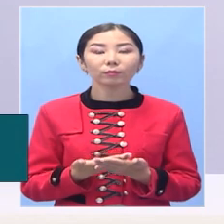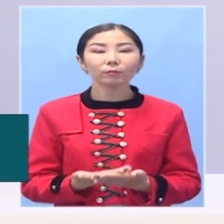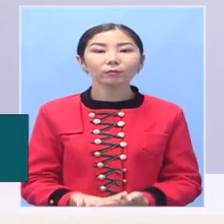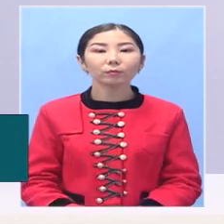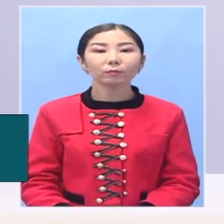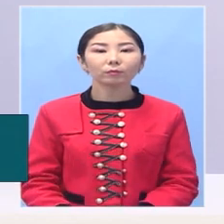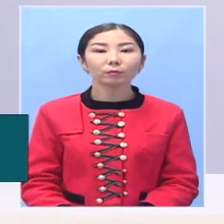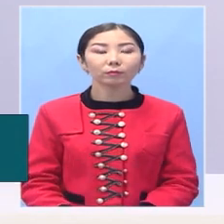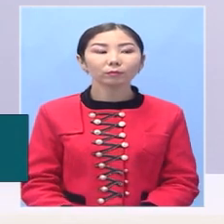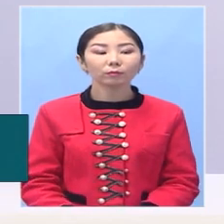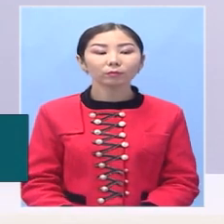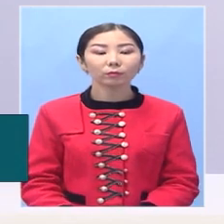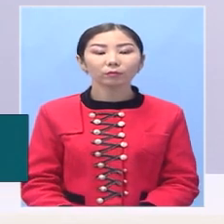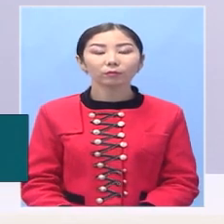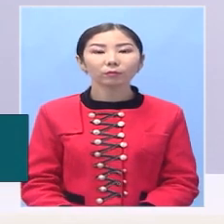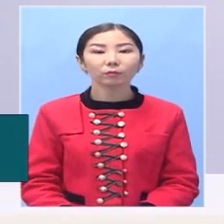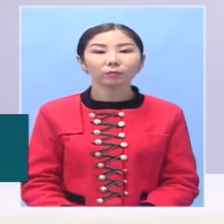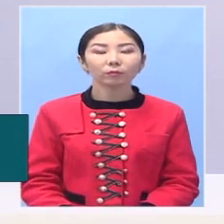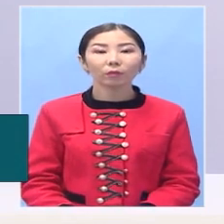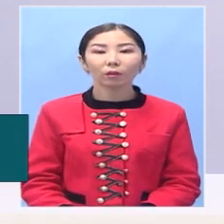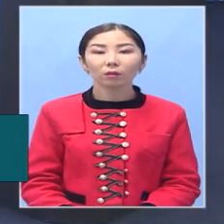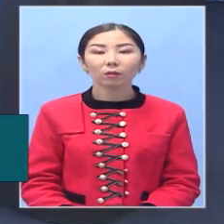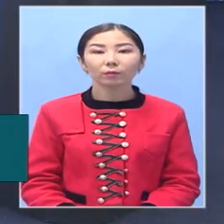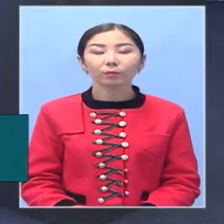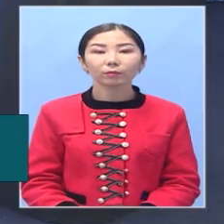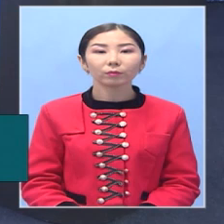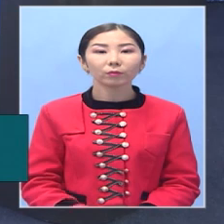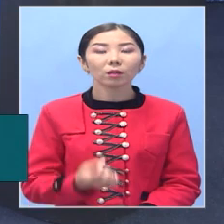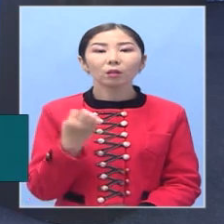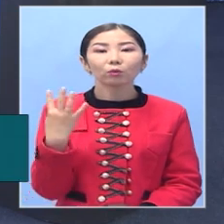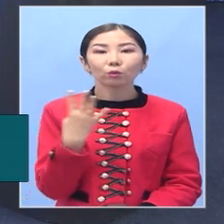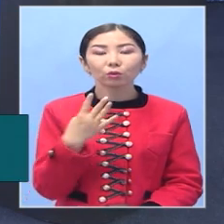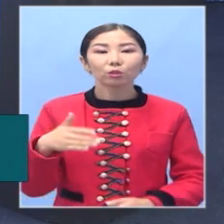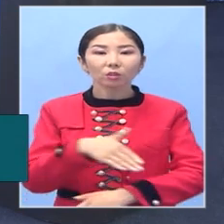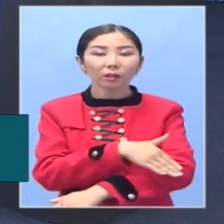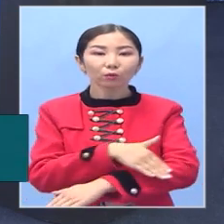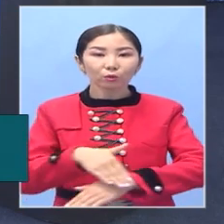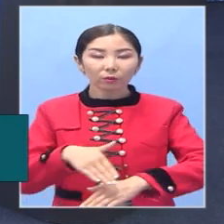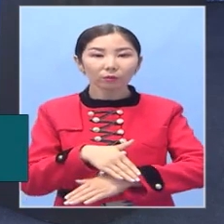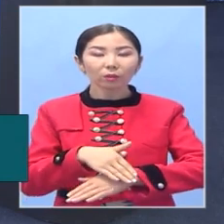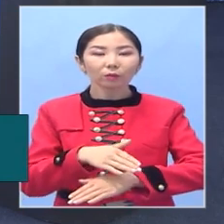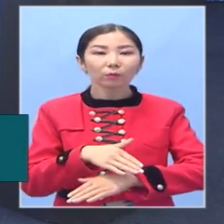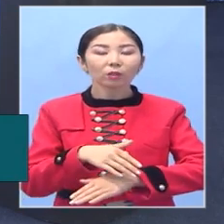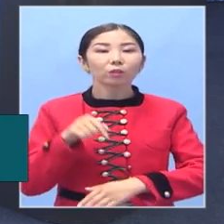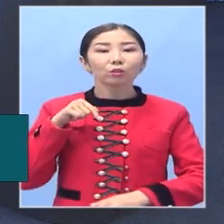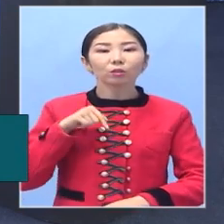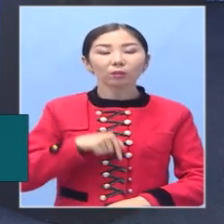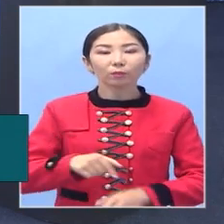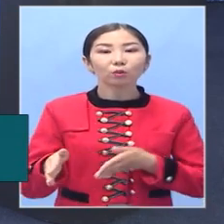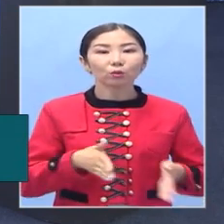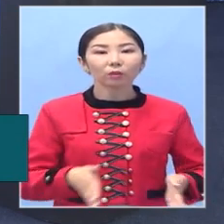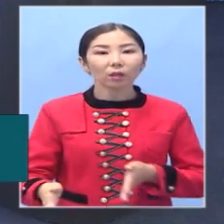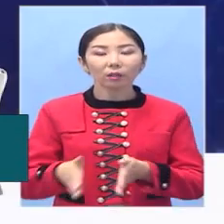Мына 4-ші микрорайон 4-ші шағын ауданның ішінде ішкі жолдардың оңдау жұмыстары жүріп